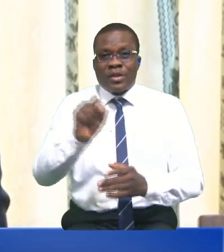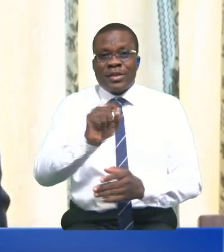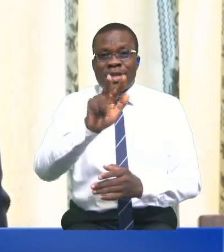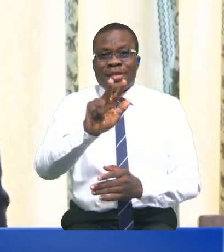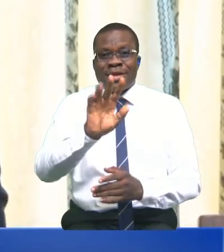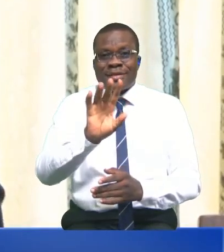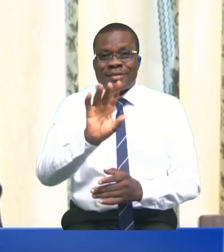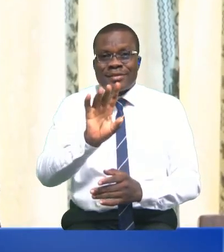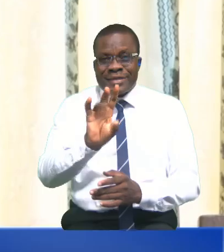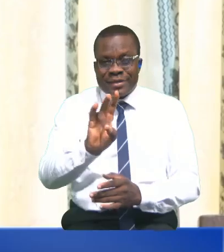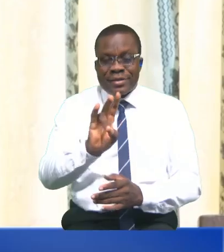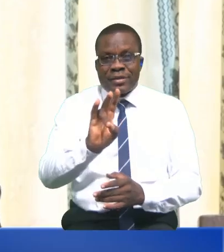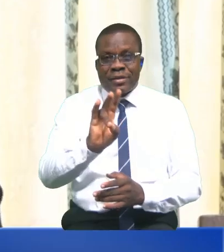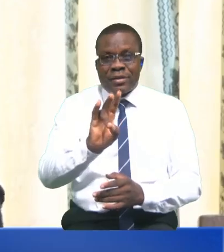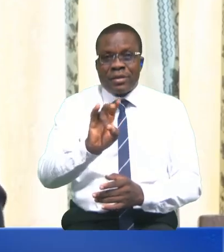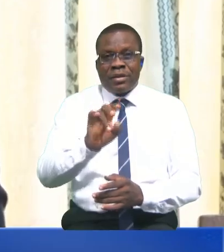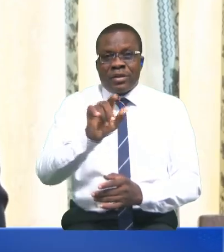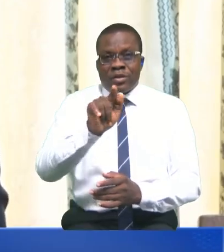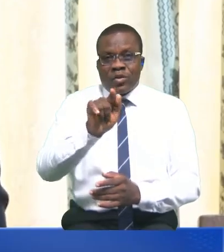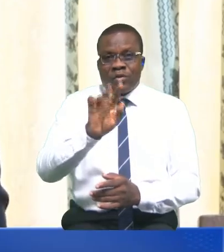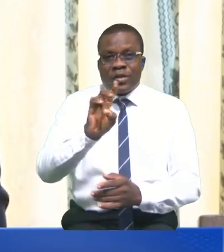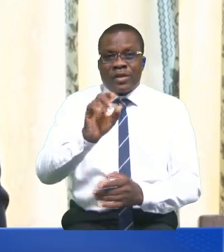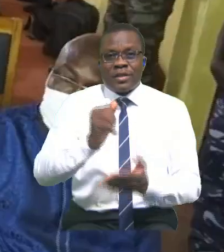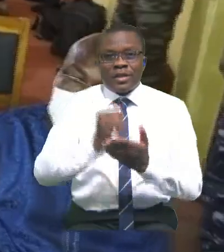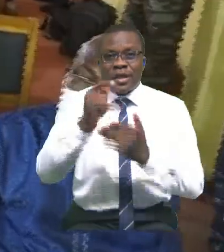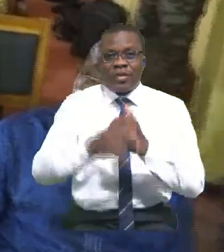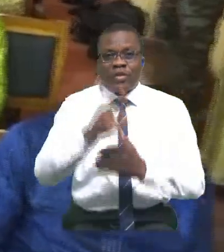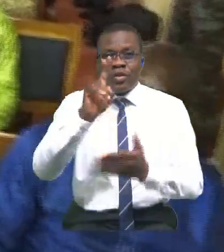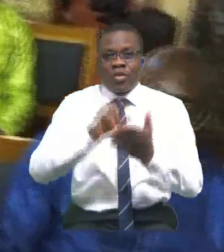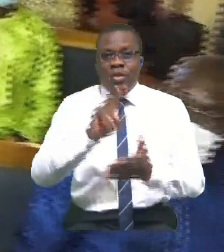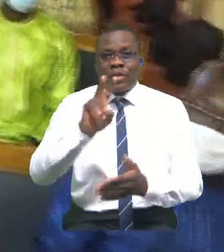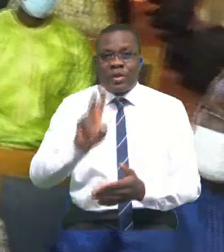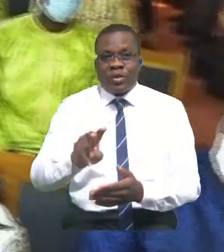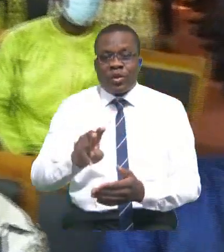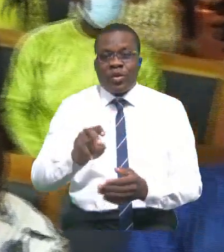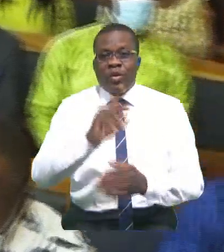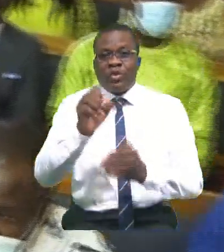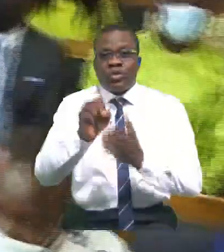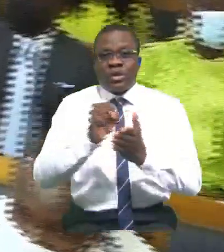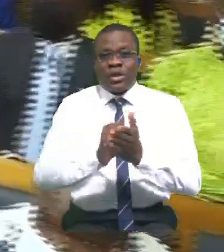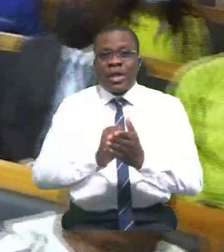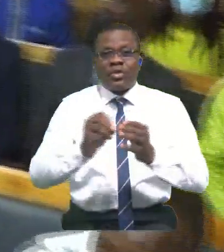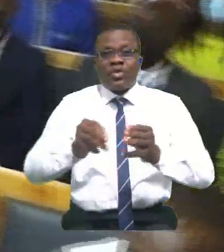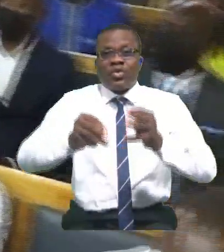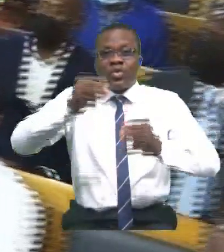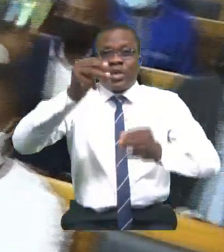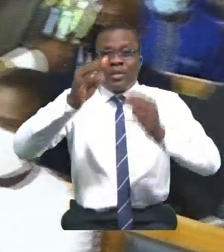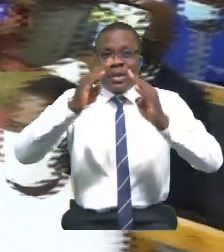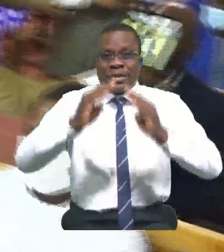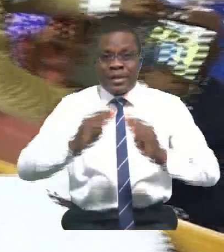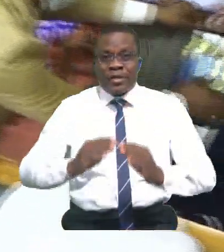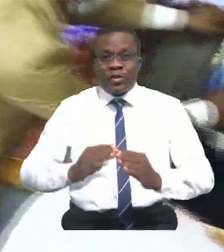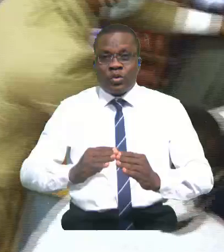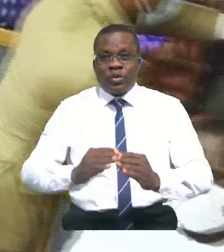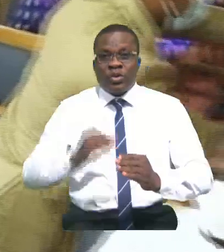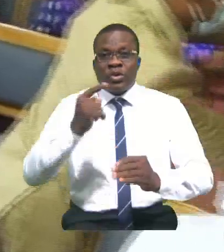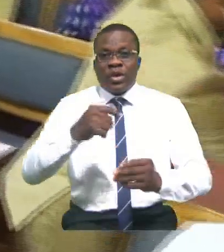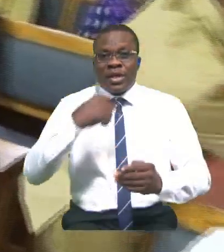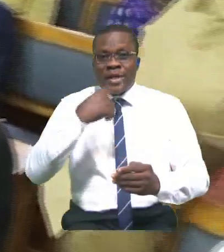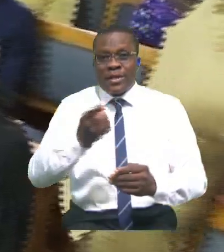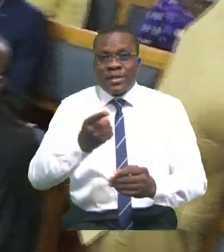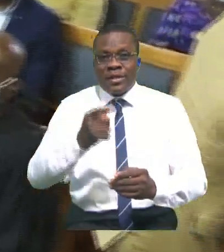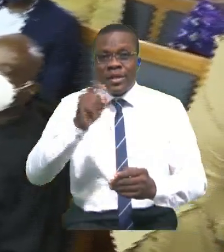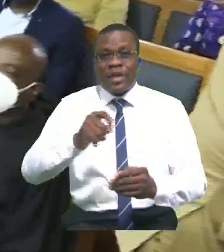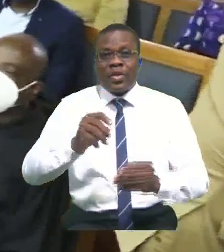37 du 27 août 2002 portant statut de la magistrature qui précise que les